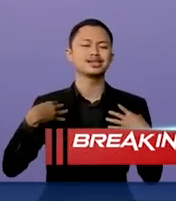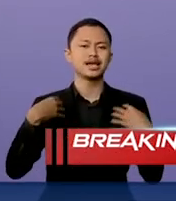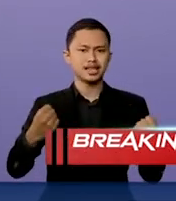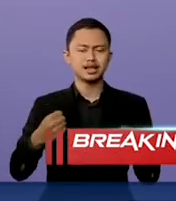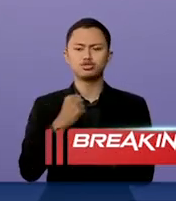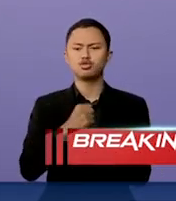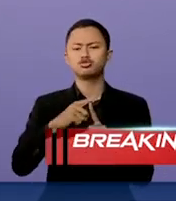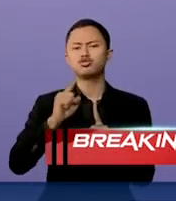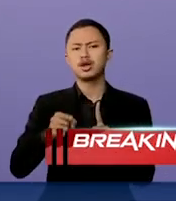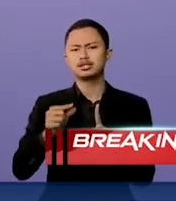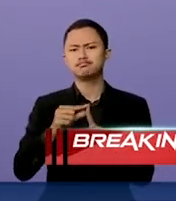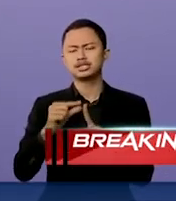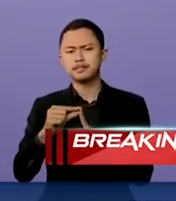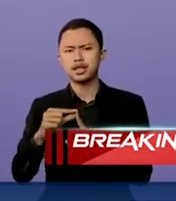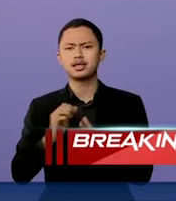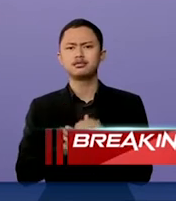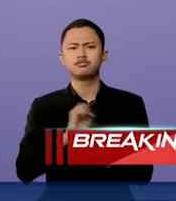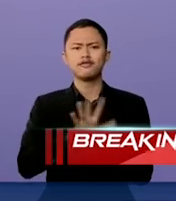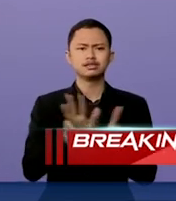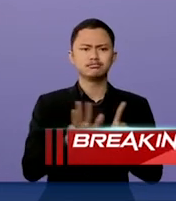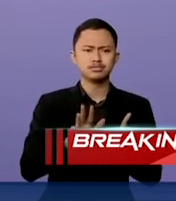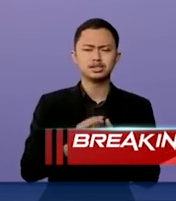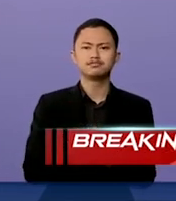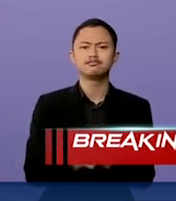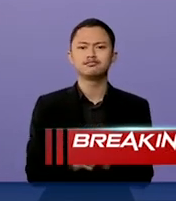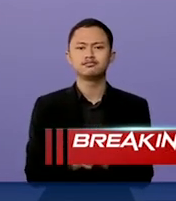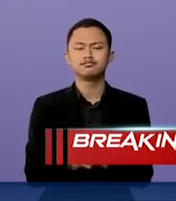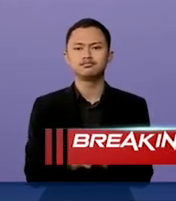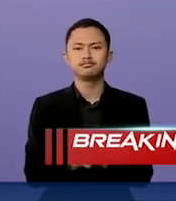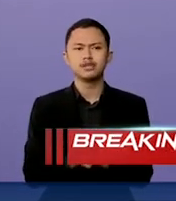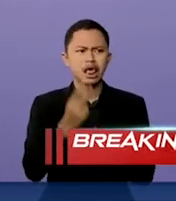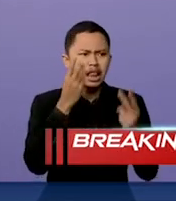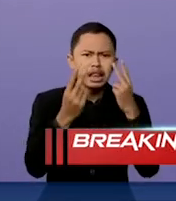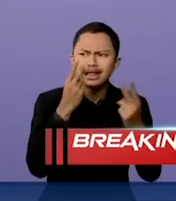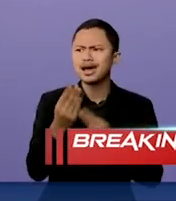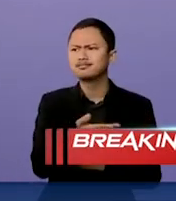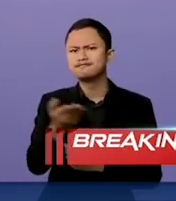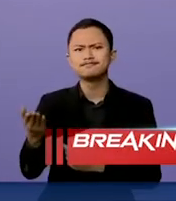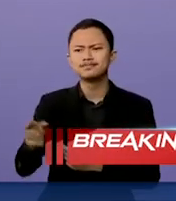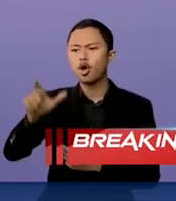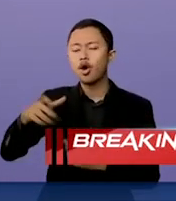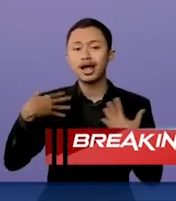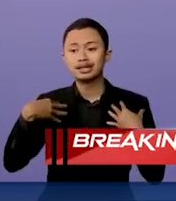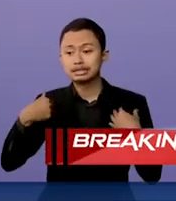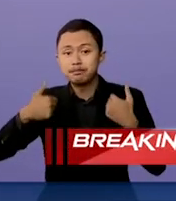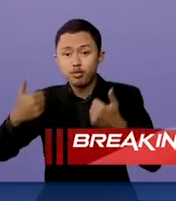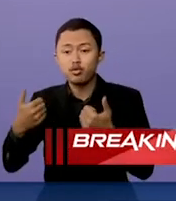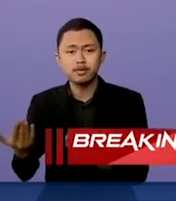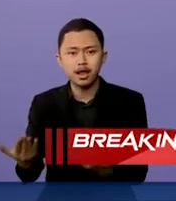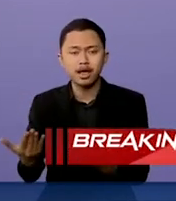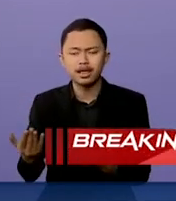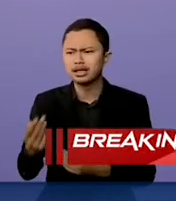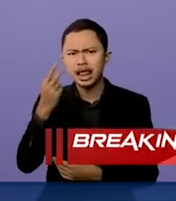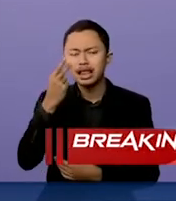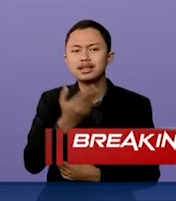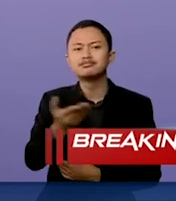gugus tugas percepatan penanganan cover 19 dan simak kesaksian para penyintas atau mereka yang baru